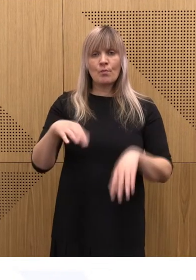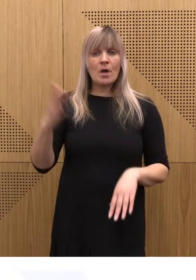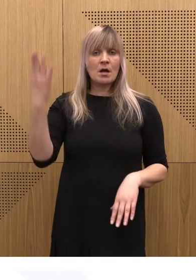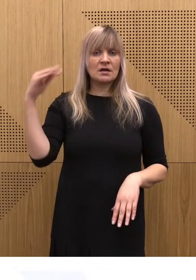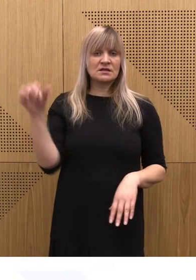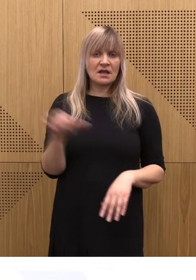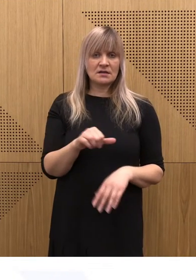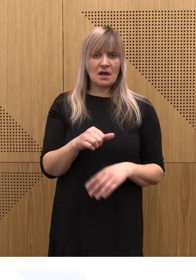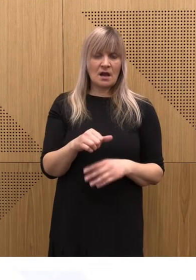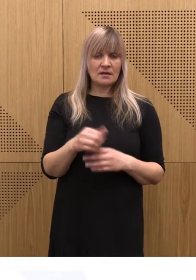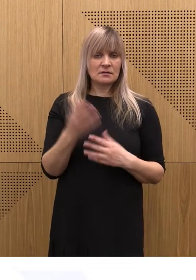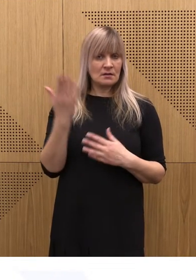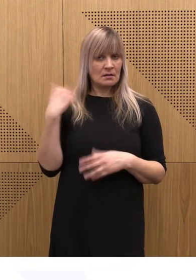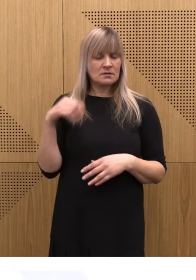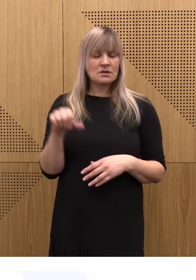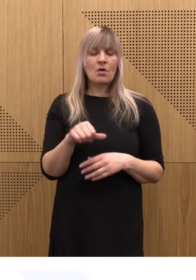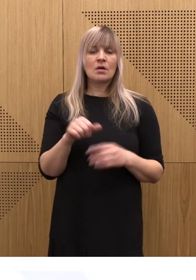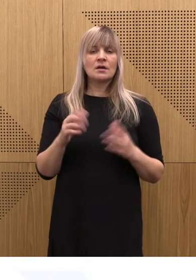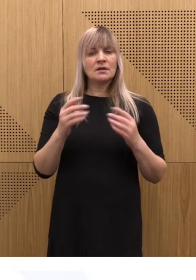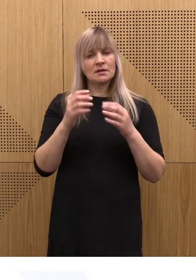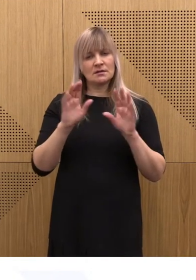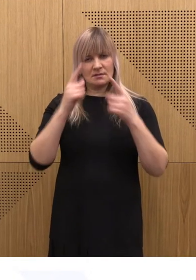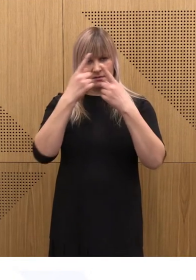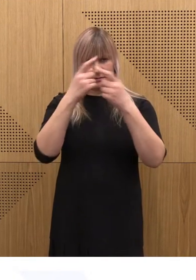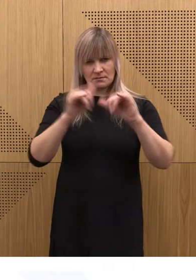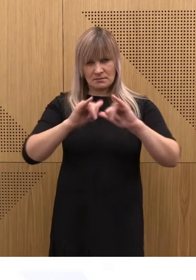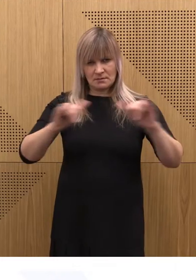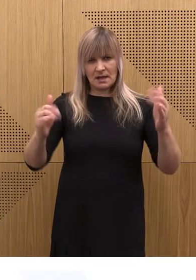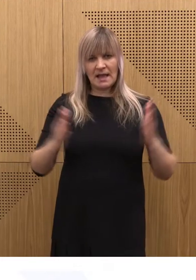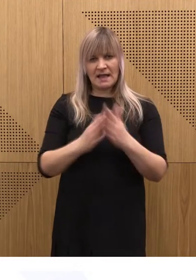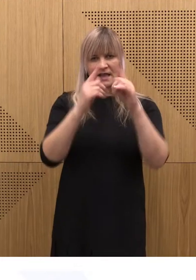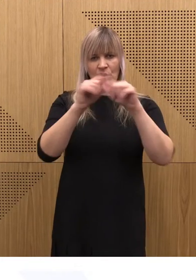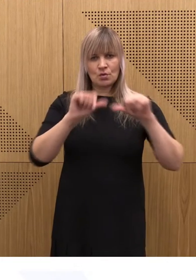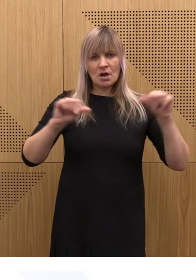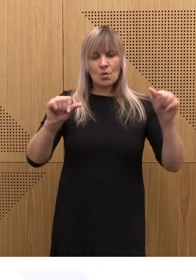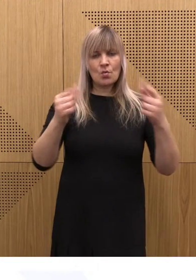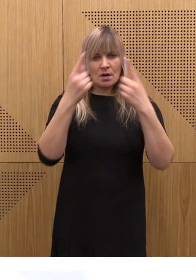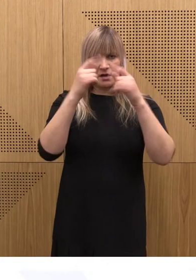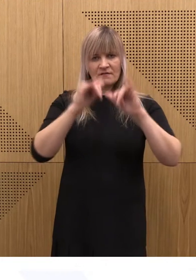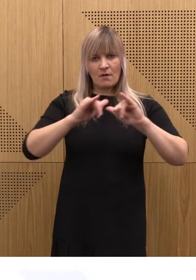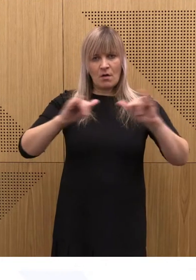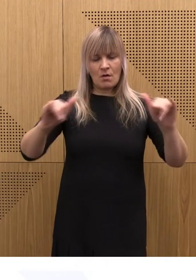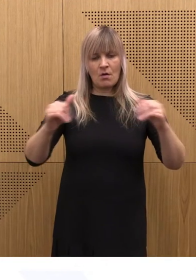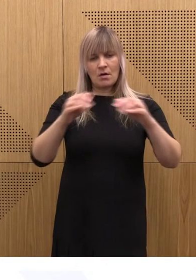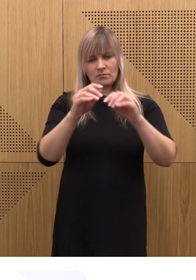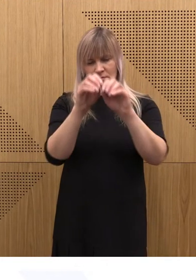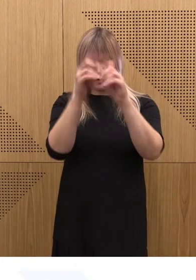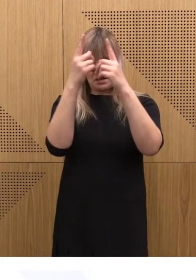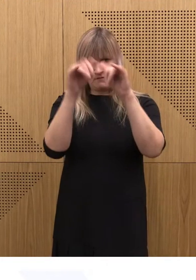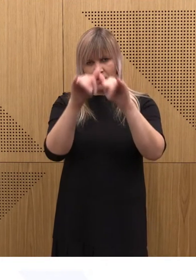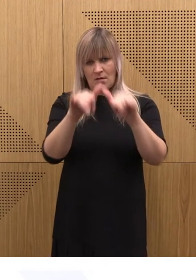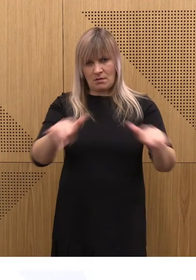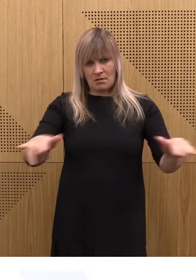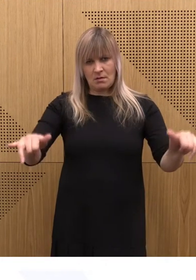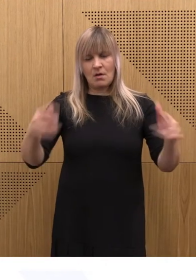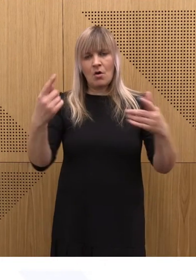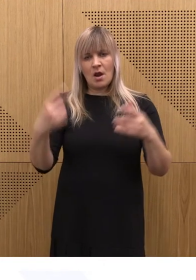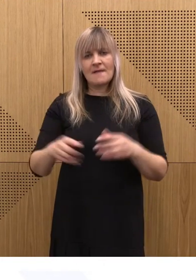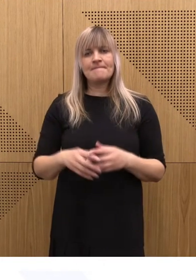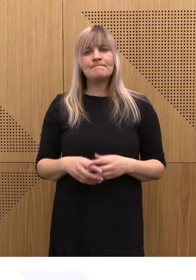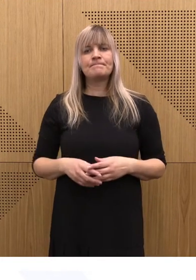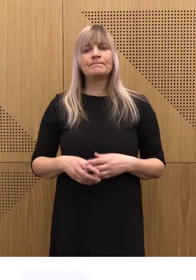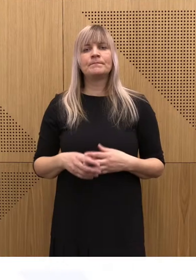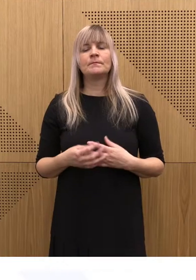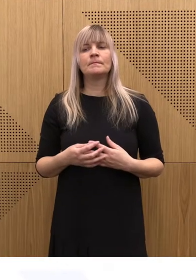tagasi ma saatsin kogudustele ja usu siis Eesti kirikute nõukogule täpsemalt nemad allapoole siis oma konfessioonide liikmes